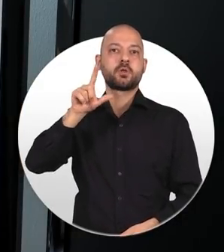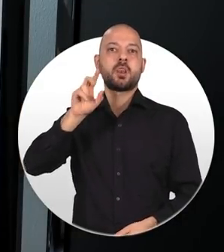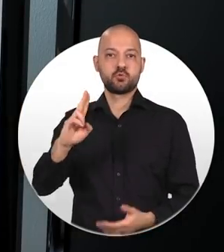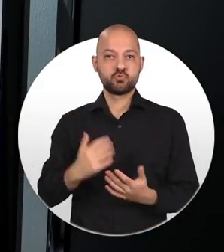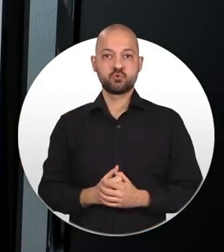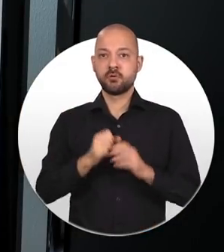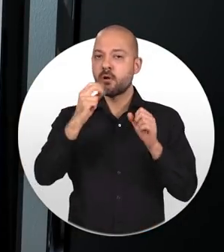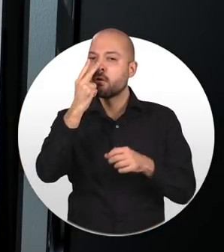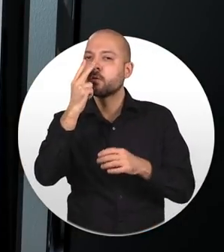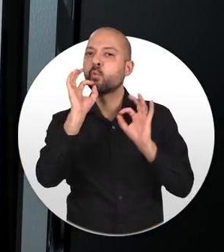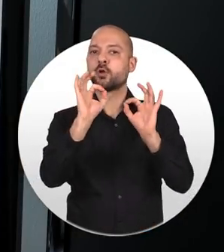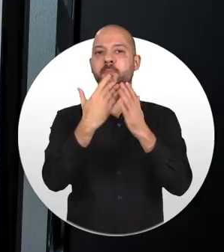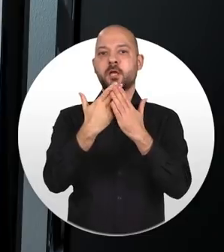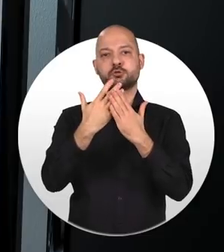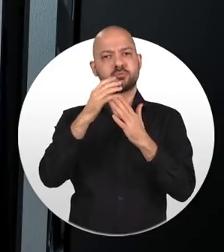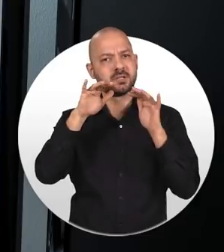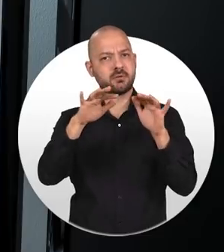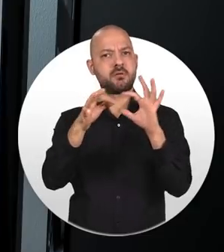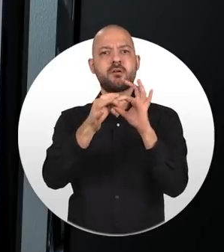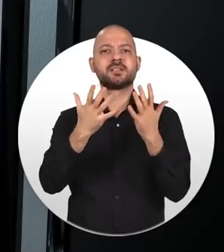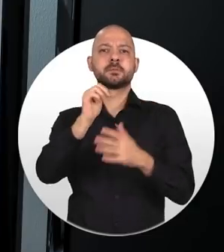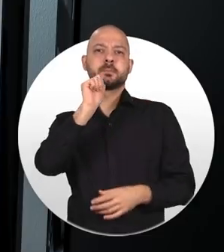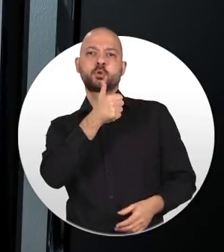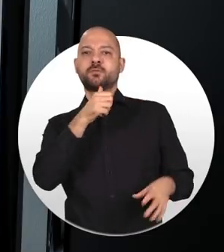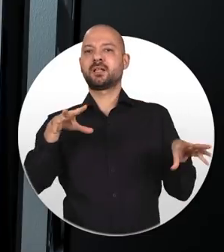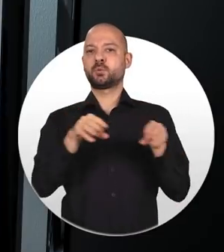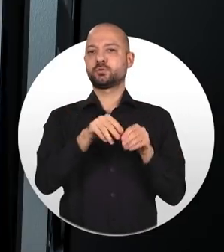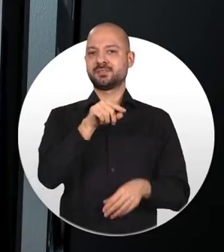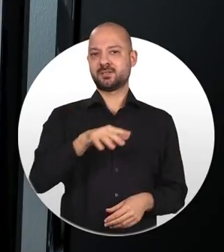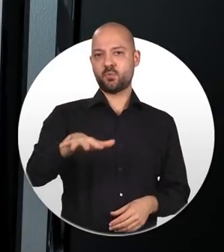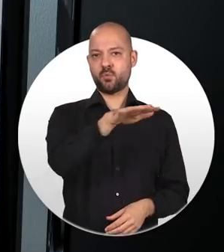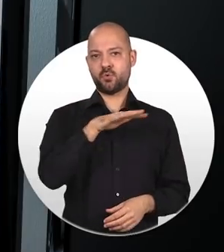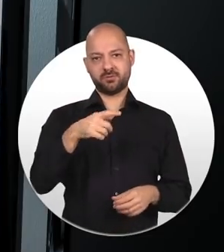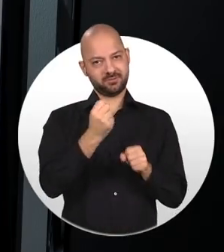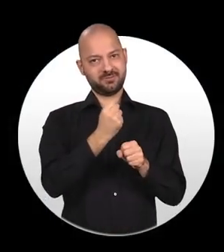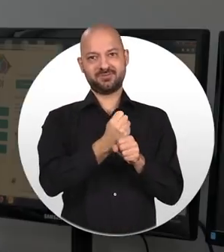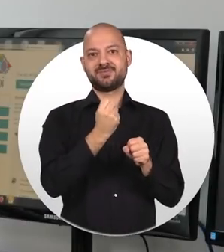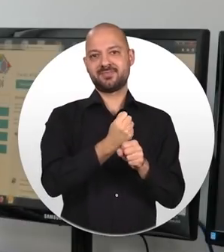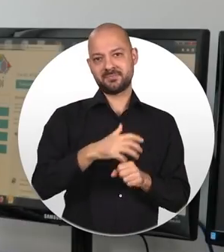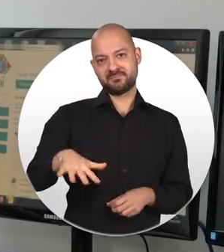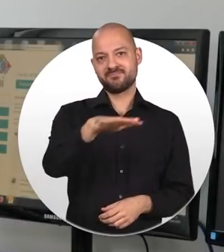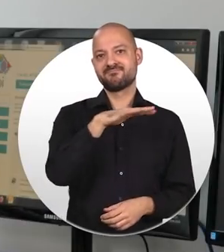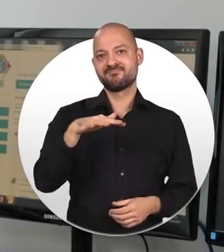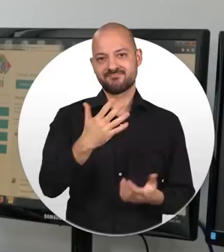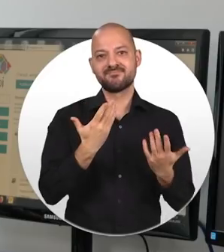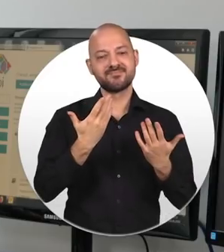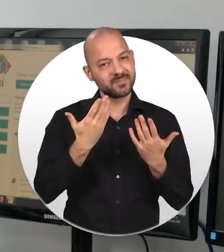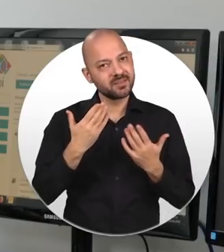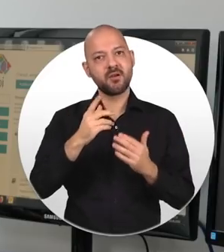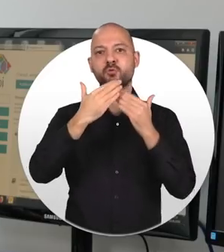www.modemploi.lu, wo ein gutes Beispiel findet, was die berufliche Inklusion von Leuten mit einer Behinderung angeht. Und den ist auch